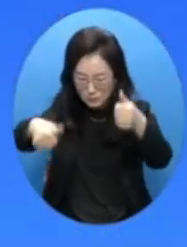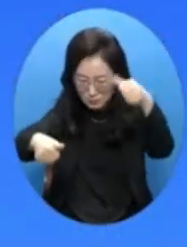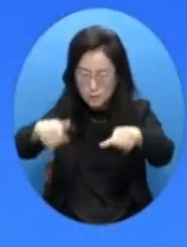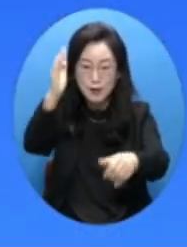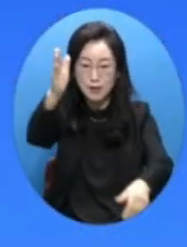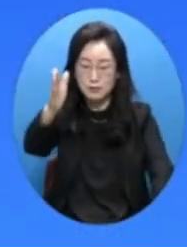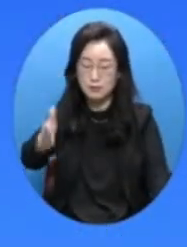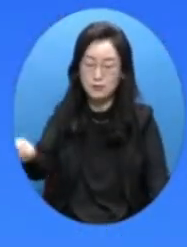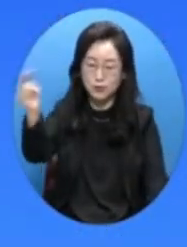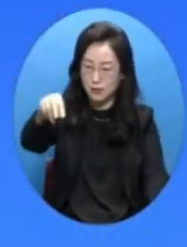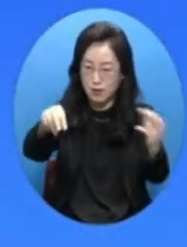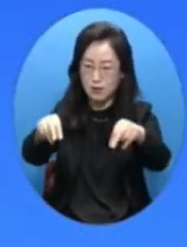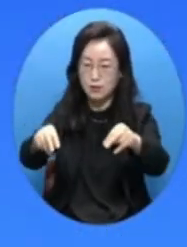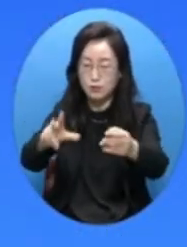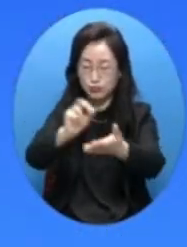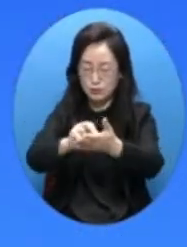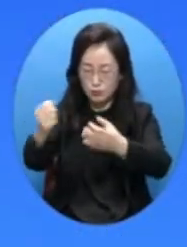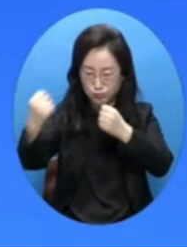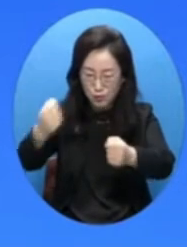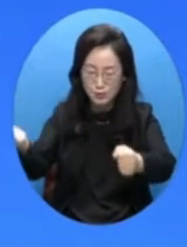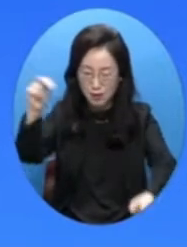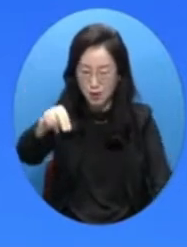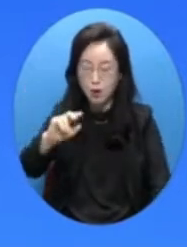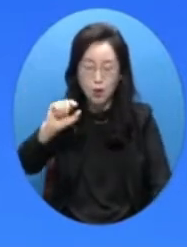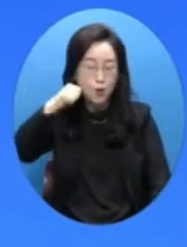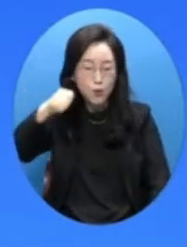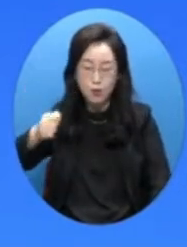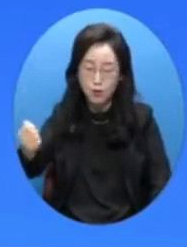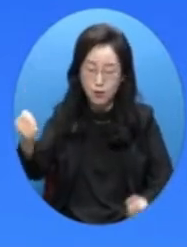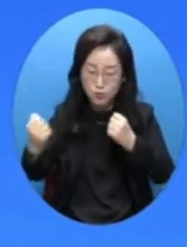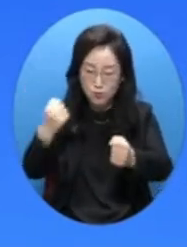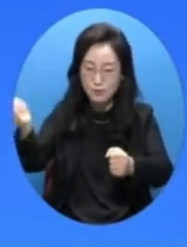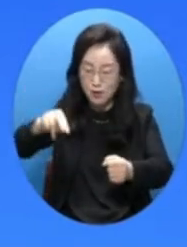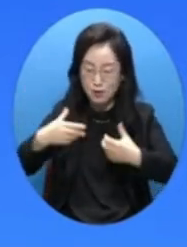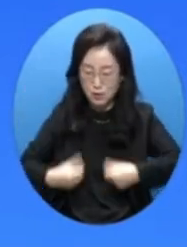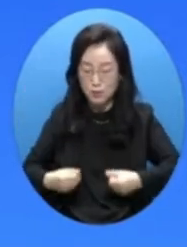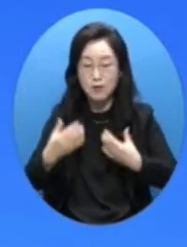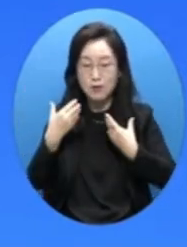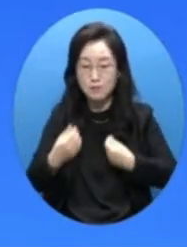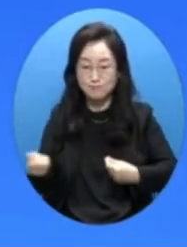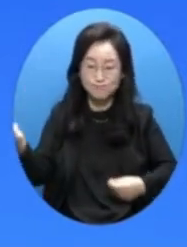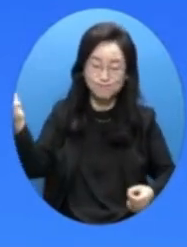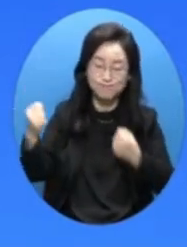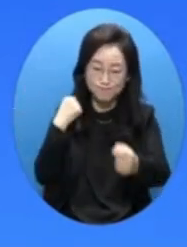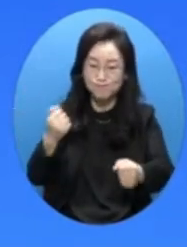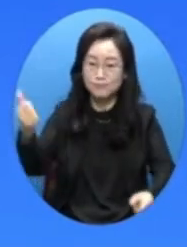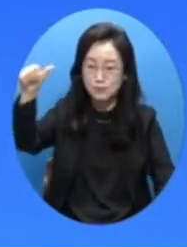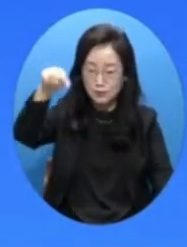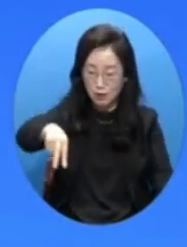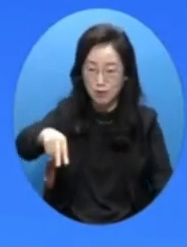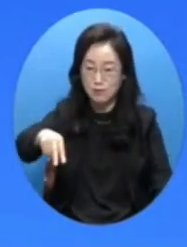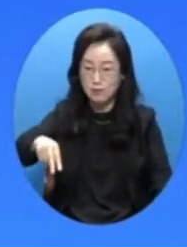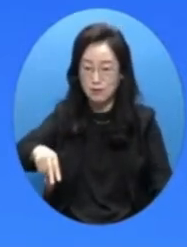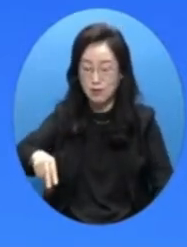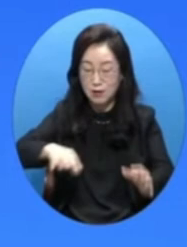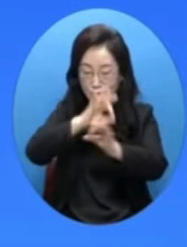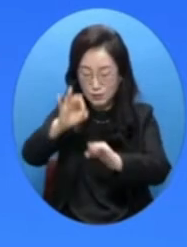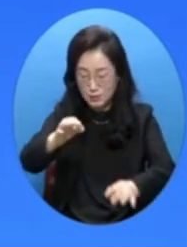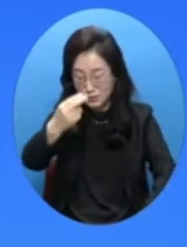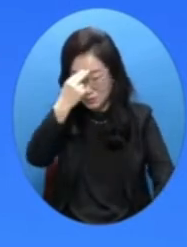일어나라 문제 가운데서 일어나라 어려움까지 일어나라 절망 같은 일어나라 일어나라고 말씀합니다